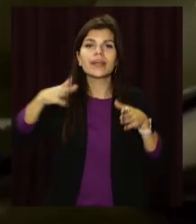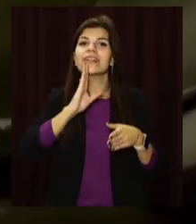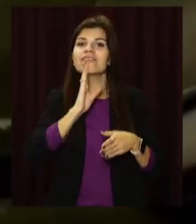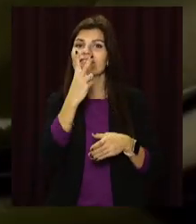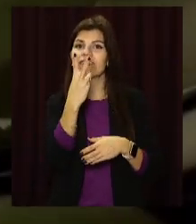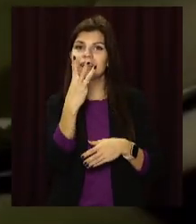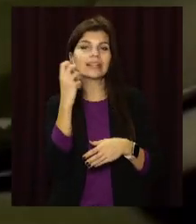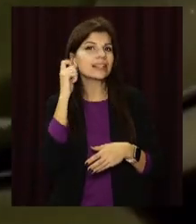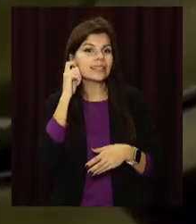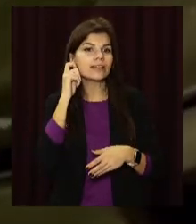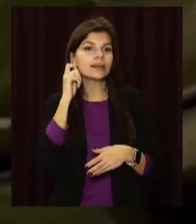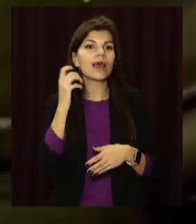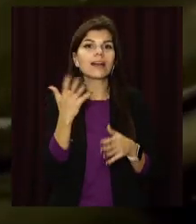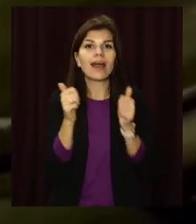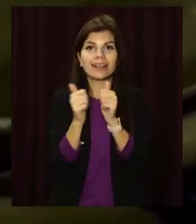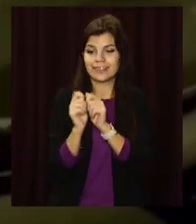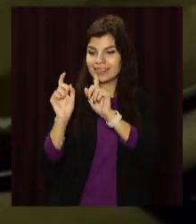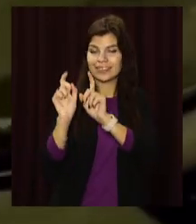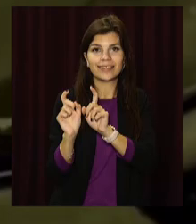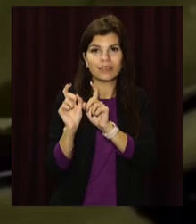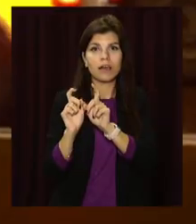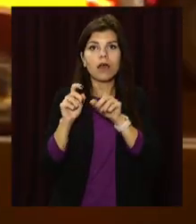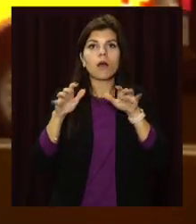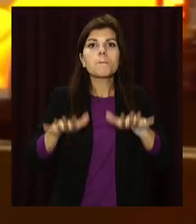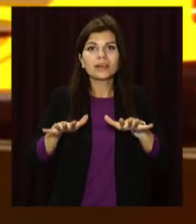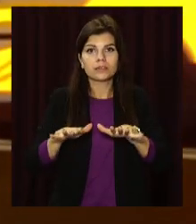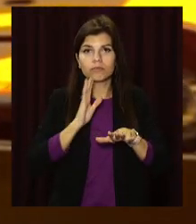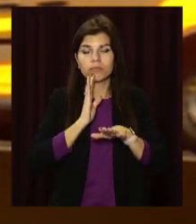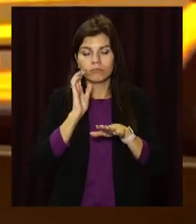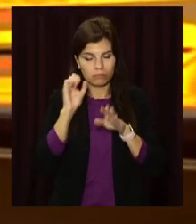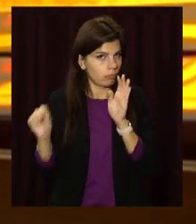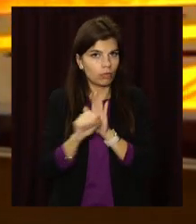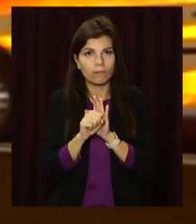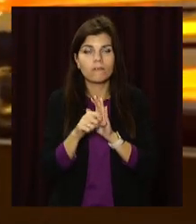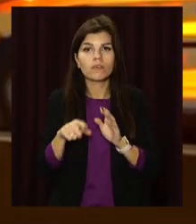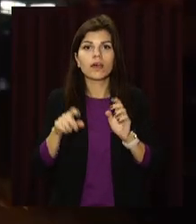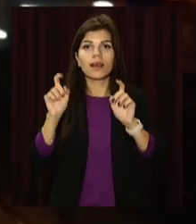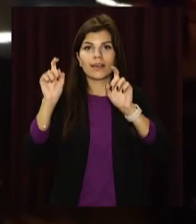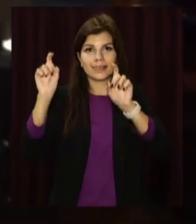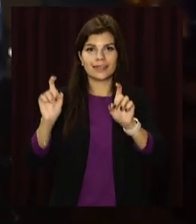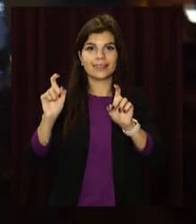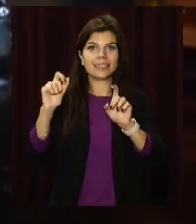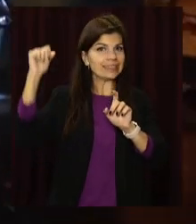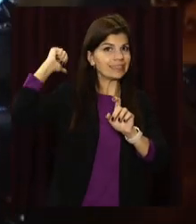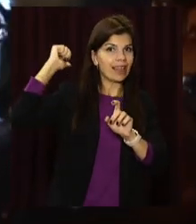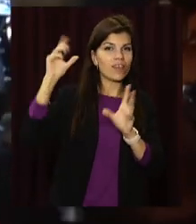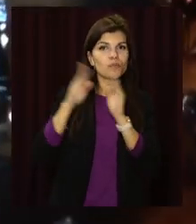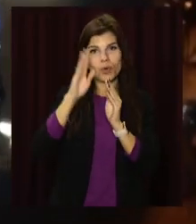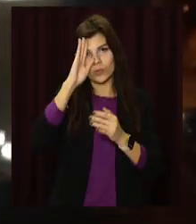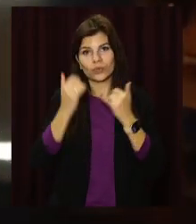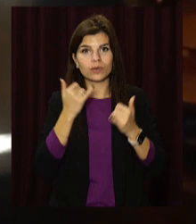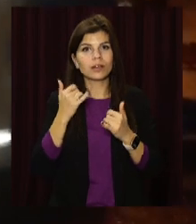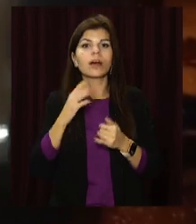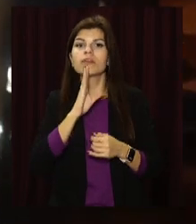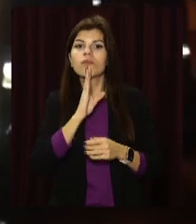20-річна дівчина водія, яка сиділа поруч з ним, загинула на місці. Анна була на пасажирському сидінні позаду разом з хлопцем.